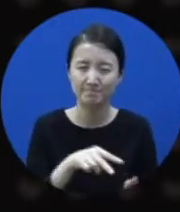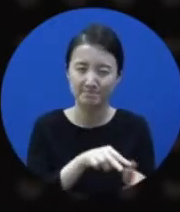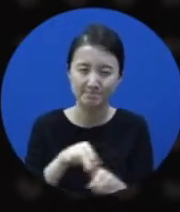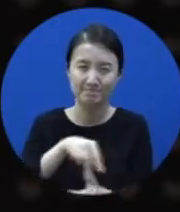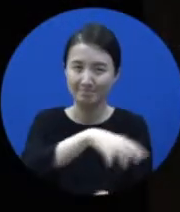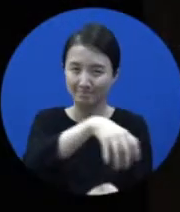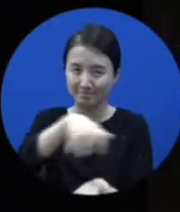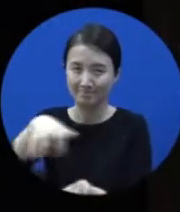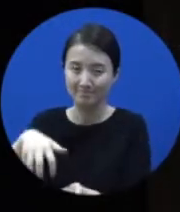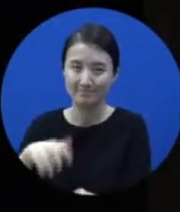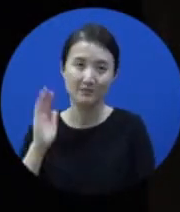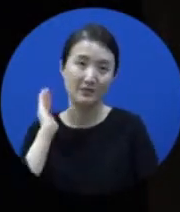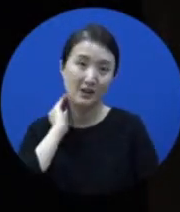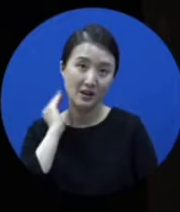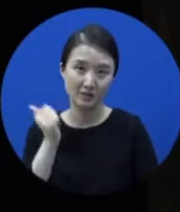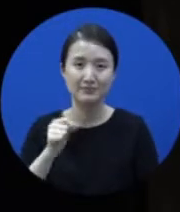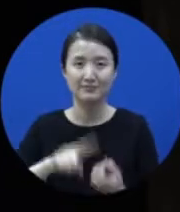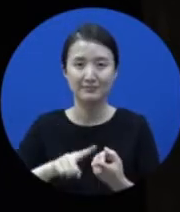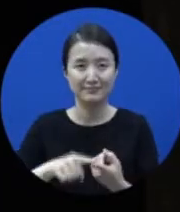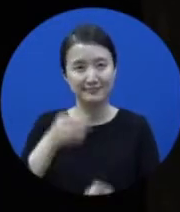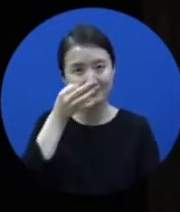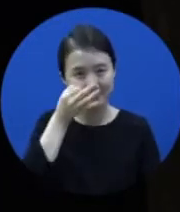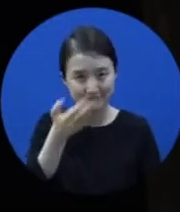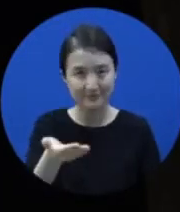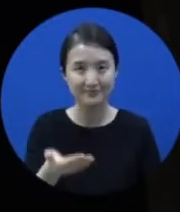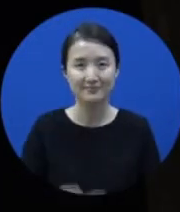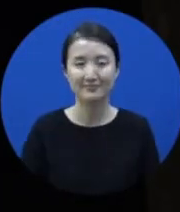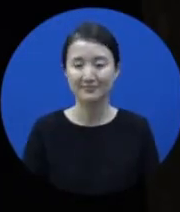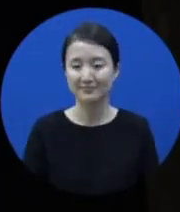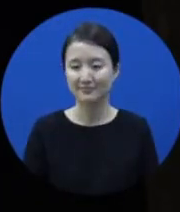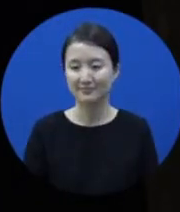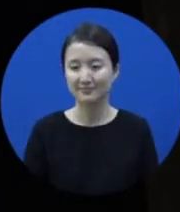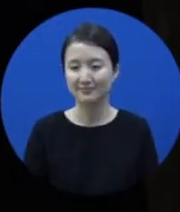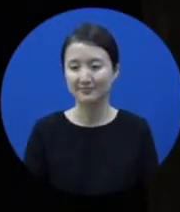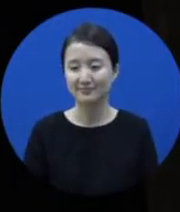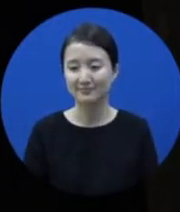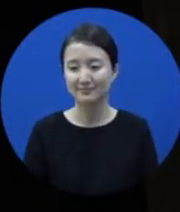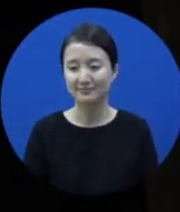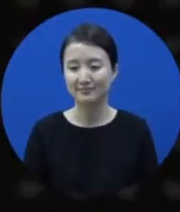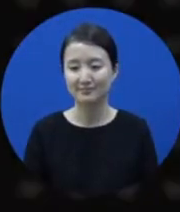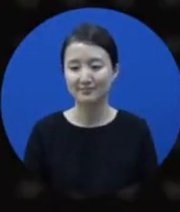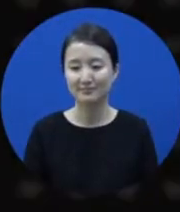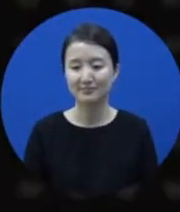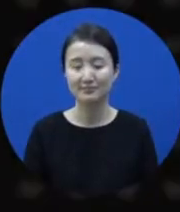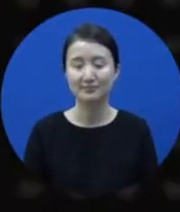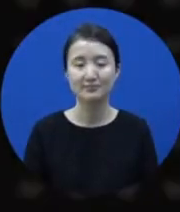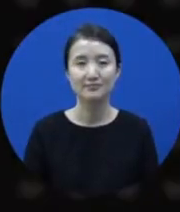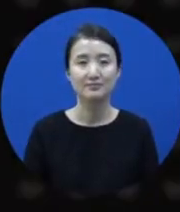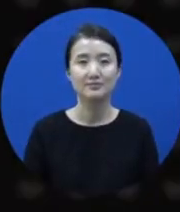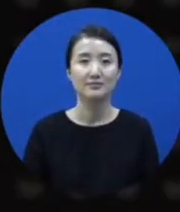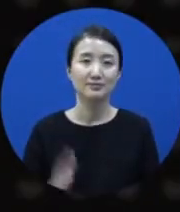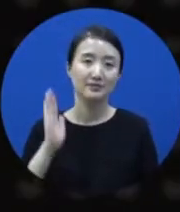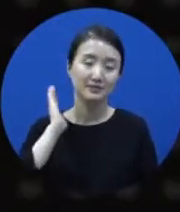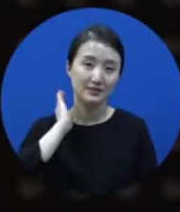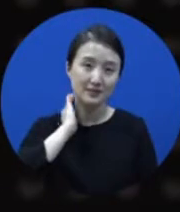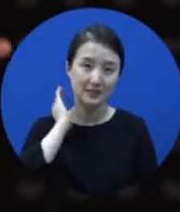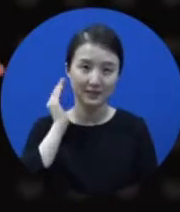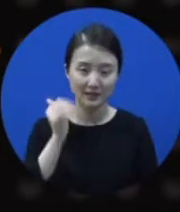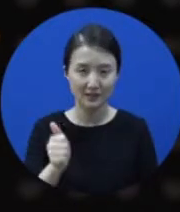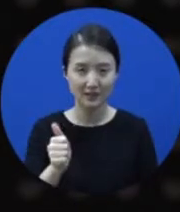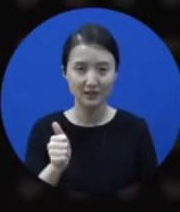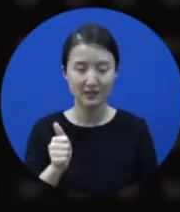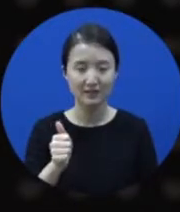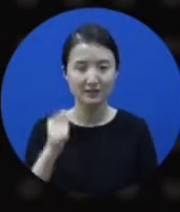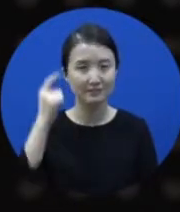네, 역대 대통령들을 모셨는데요. 자, 우리가 누군가를 생각할 때그 사람의 이미지를 생각한다라고